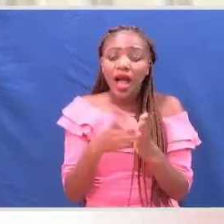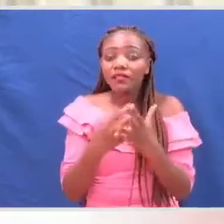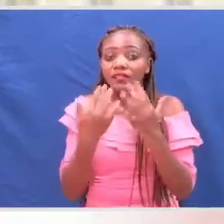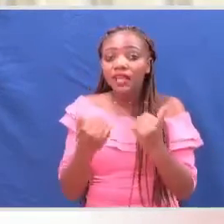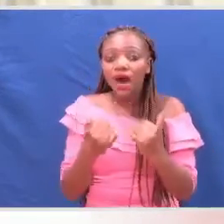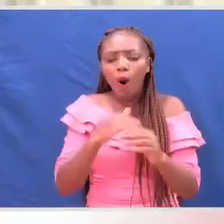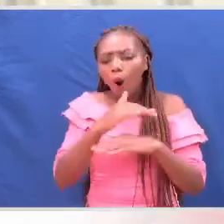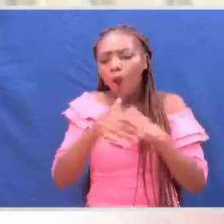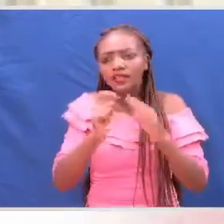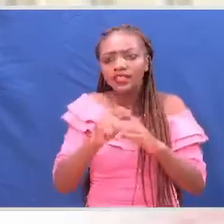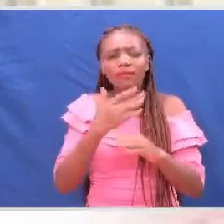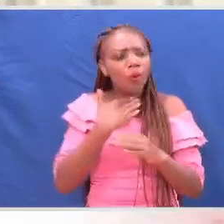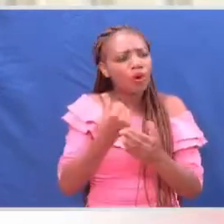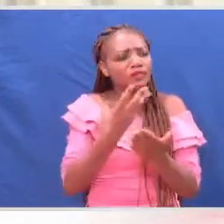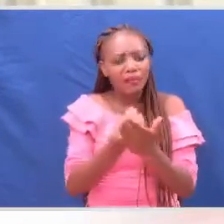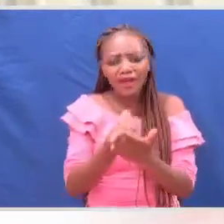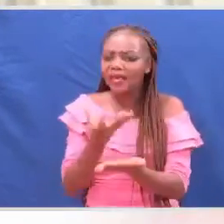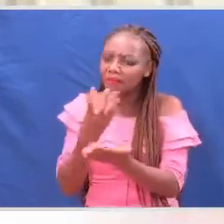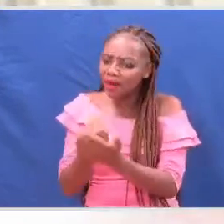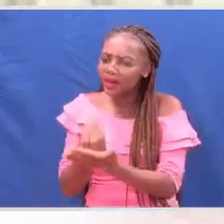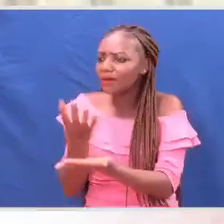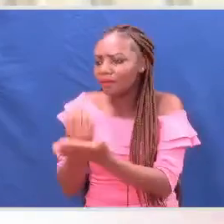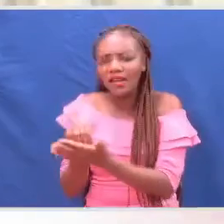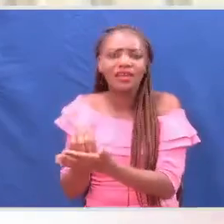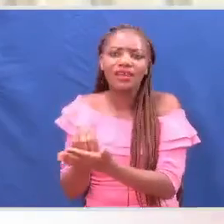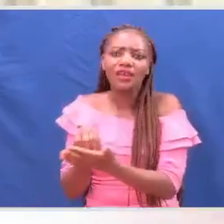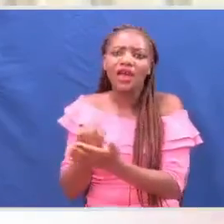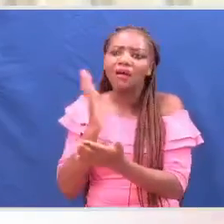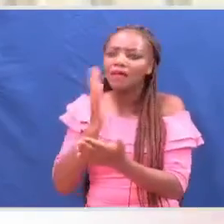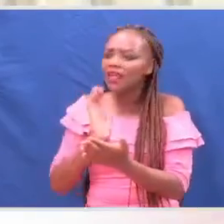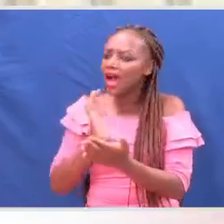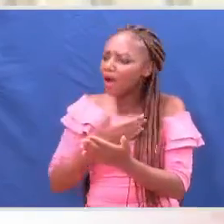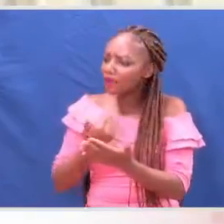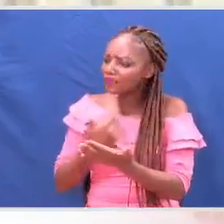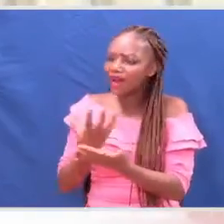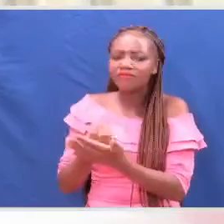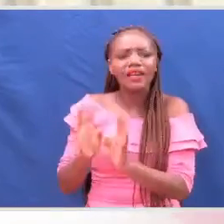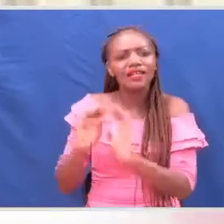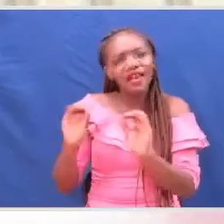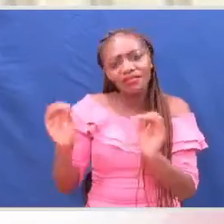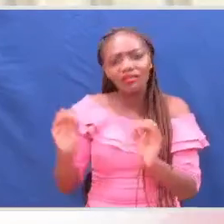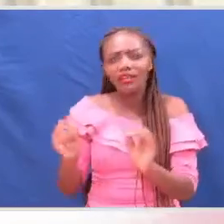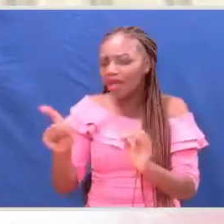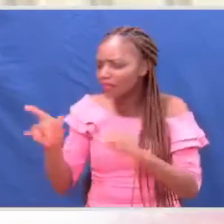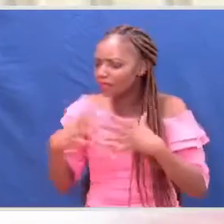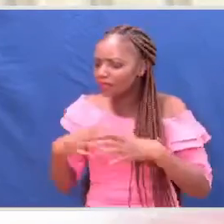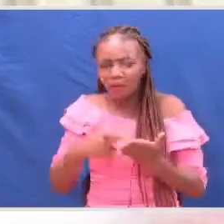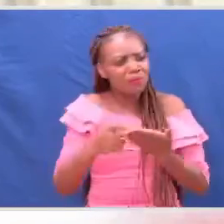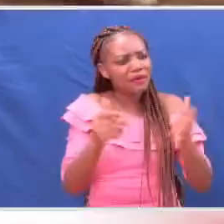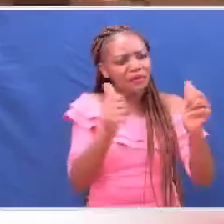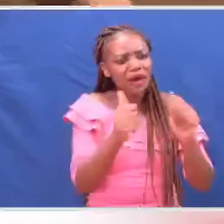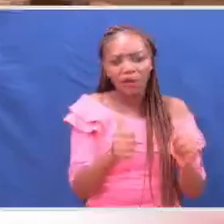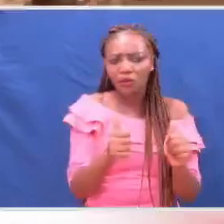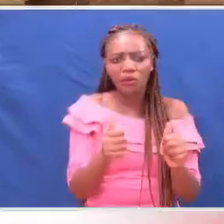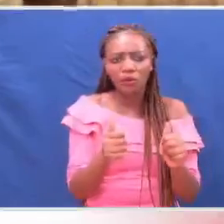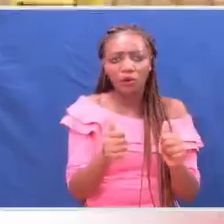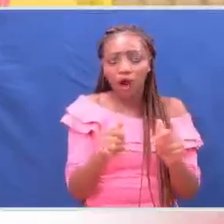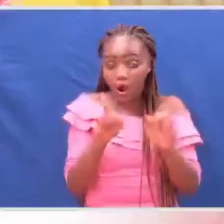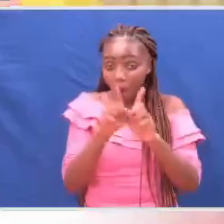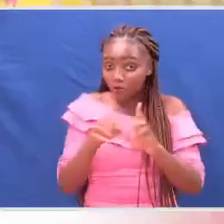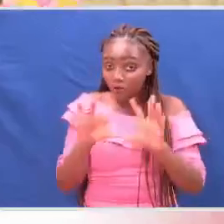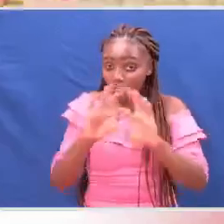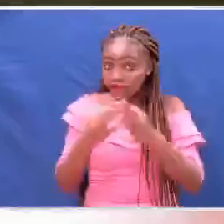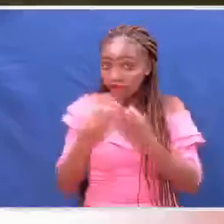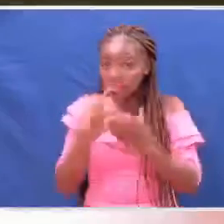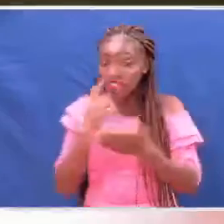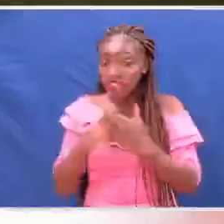yote anataka pesa yake ya 7. Sasa mama yetu tunataka alipwe ndio tulipe hiyo shamba yote. Familia hii